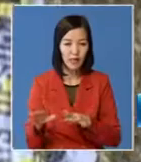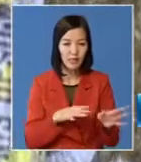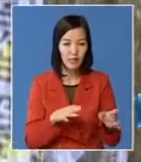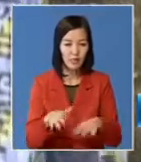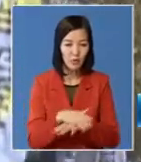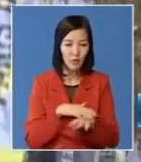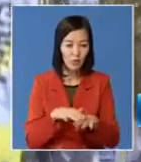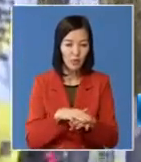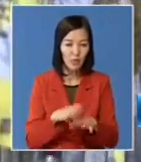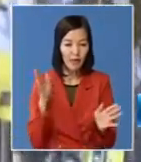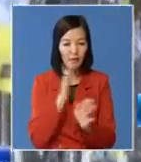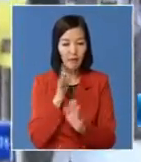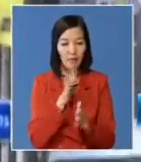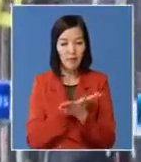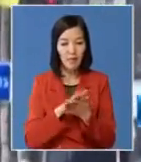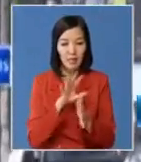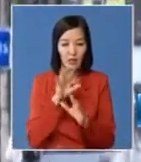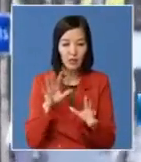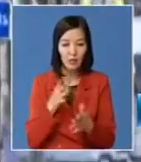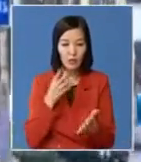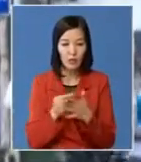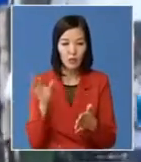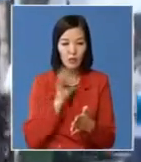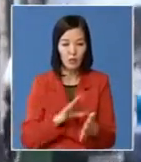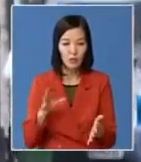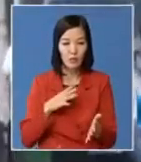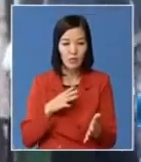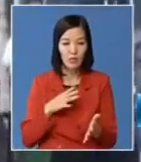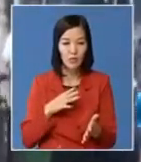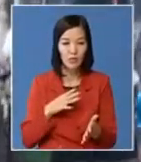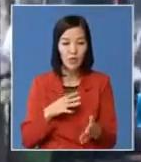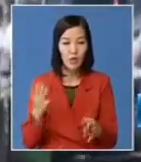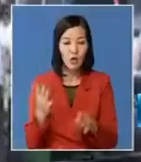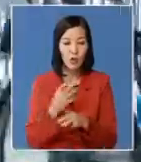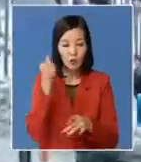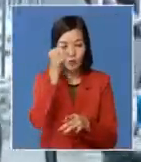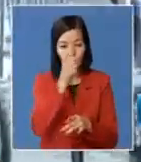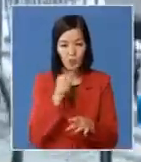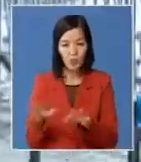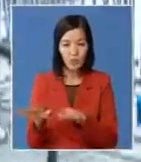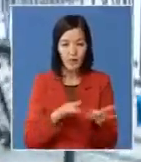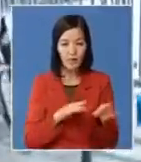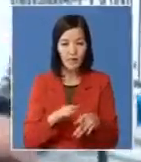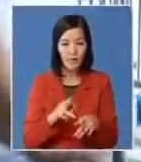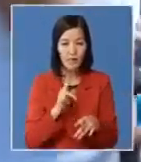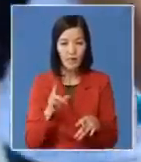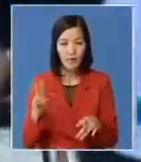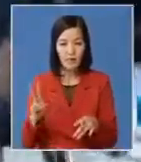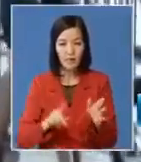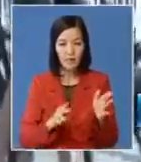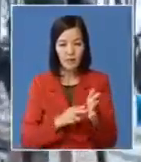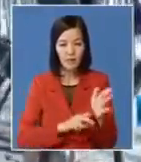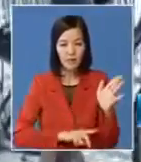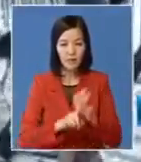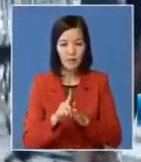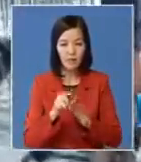көпшілік қоршаған ортаның тазалығын сақтауға өз үлестерін қосты. Айта кетсек, осымен 4-ші жыл қатарынан өткен шара қазанның 7-сінен бастап айына